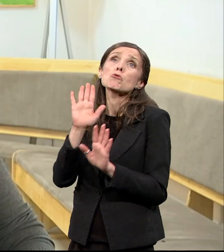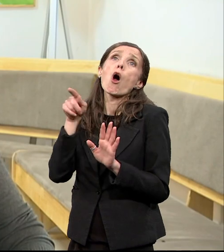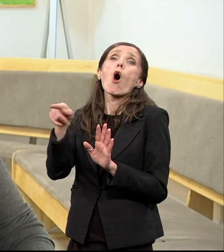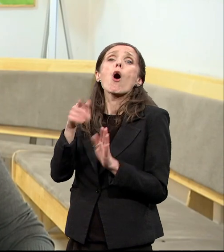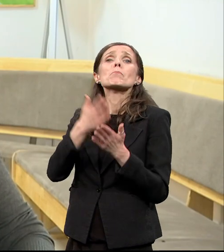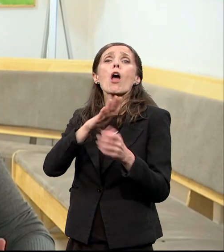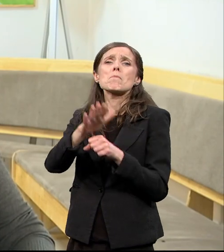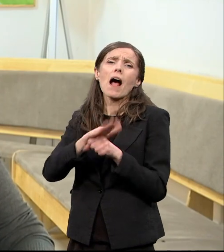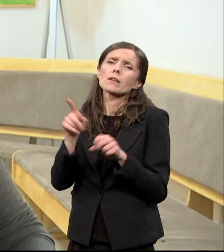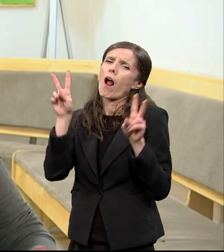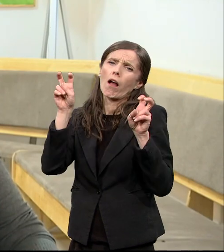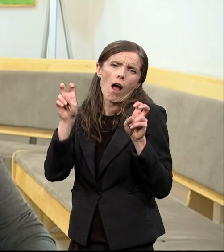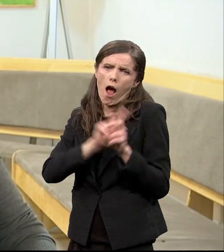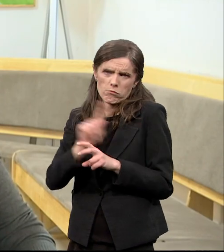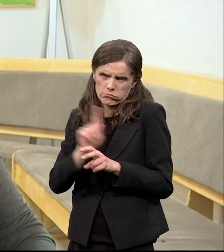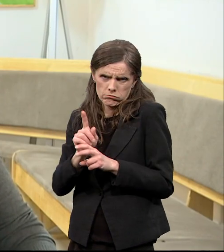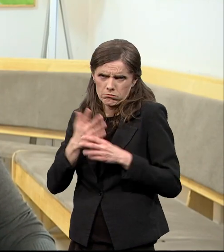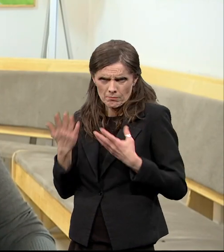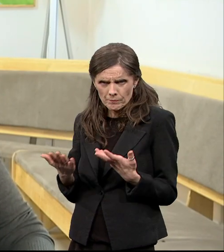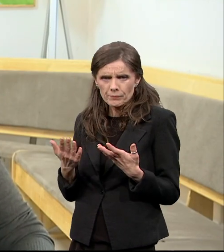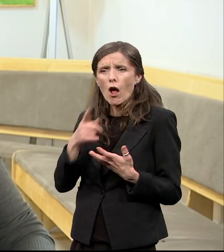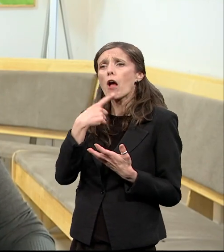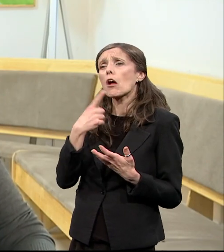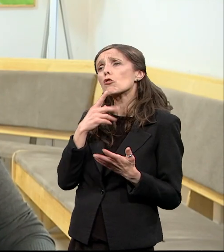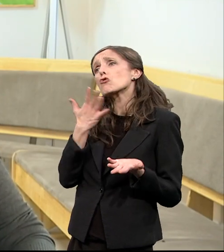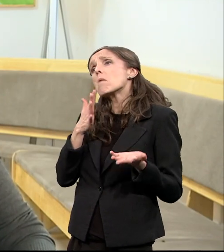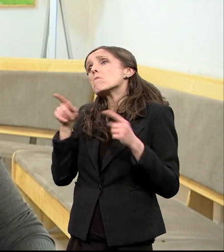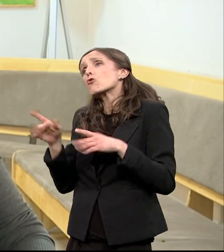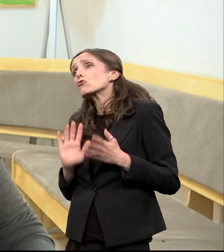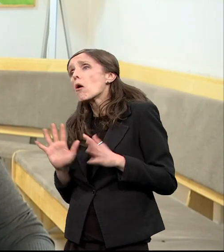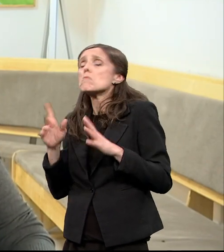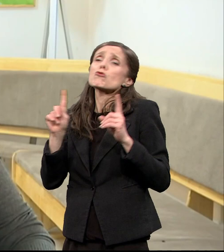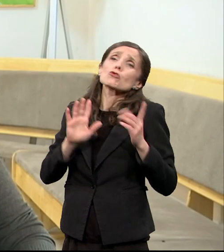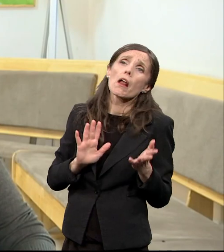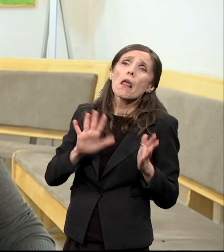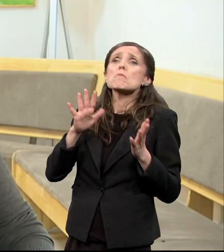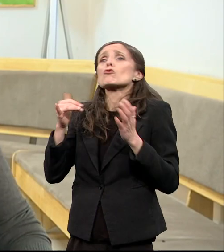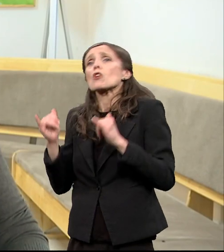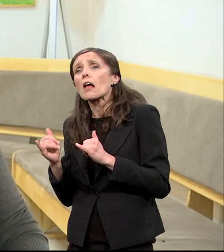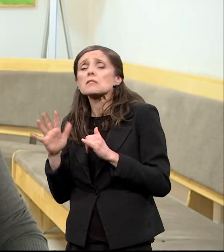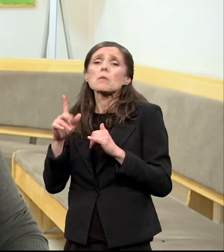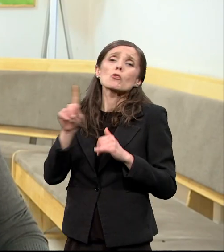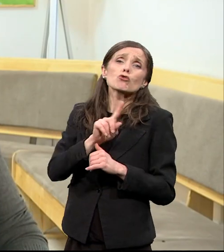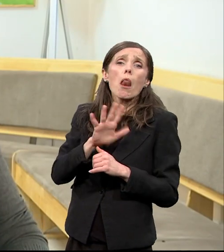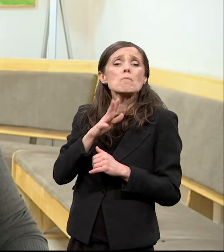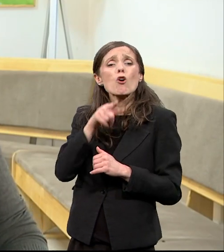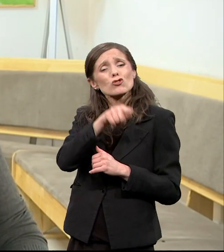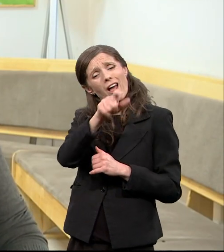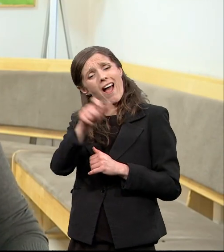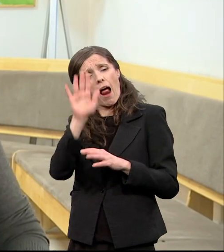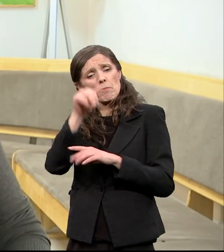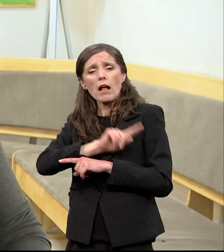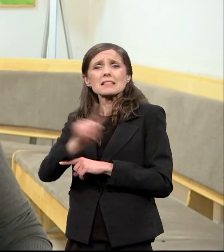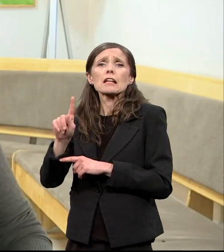sve kao. To je sve kao i kod njih. Možda je on, možda nije. Možda jeste, možda nije. Možda njih nisu, niko nije ni